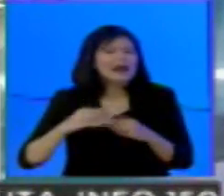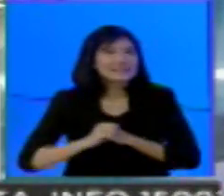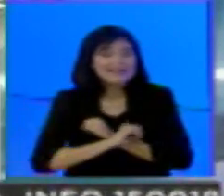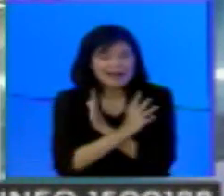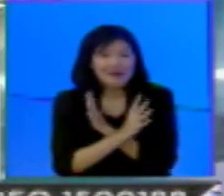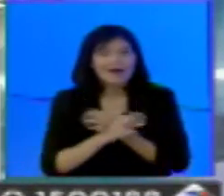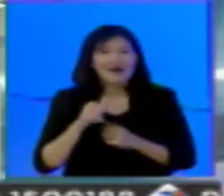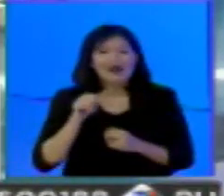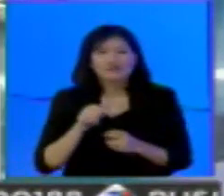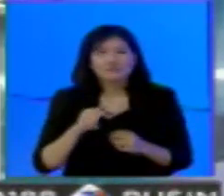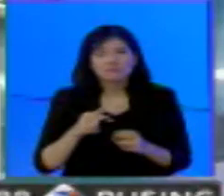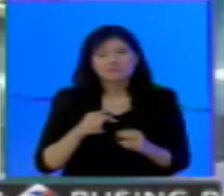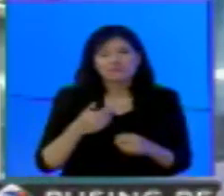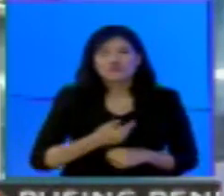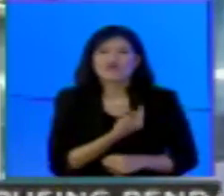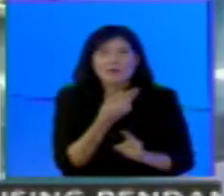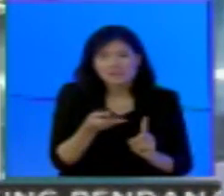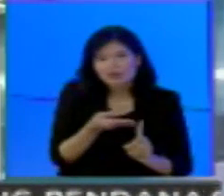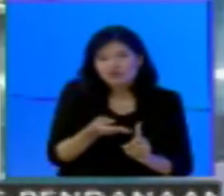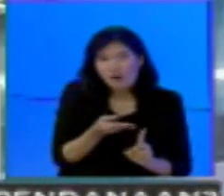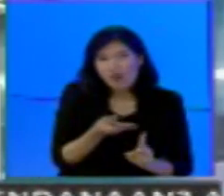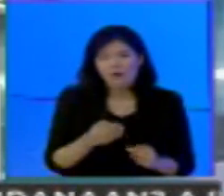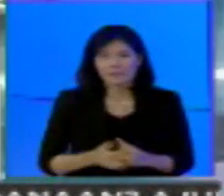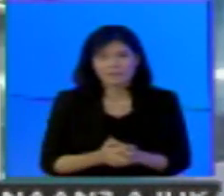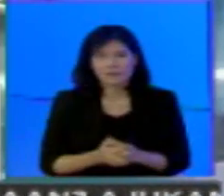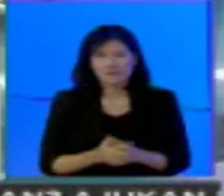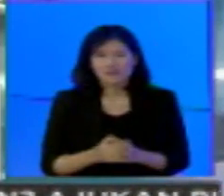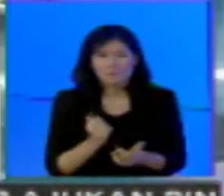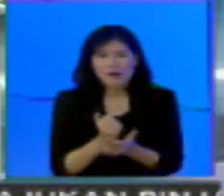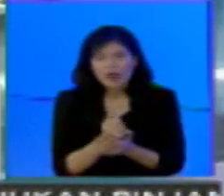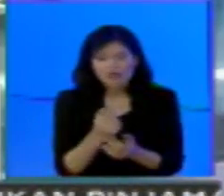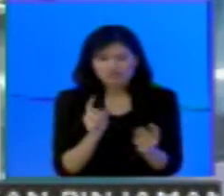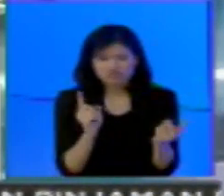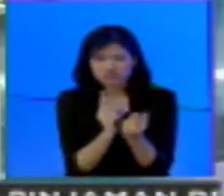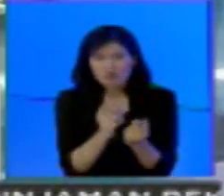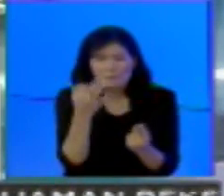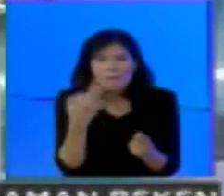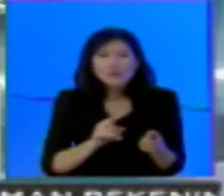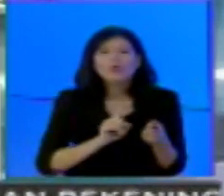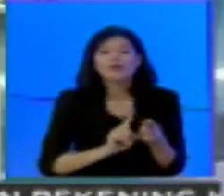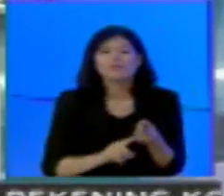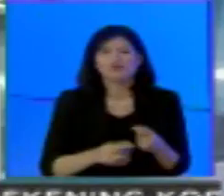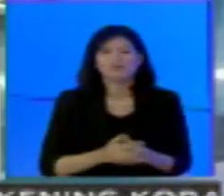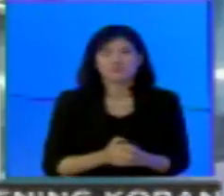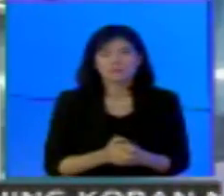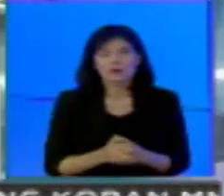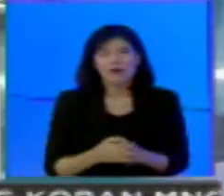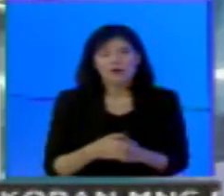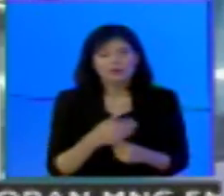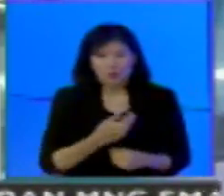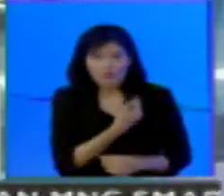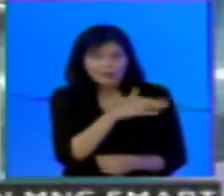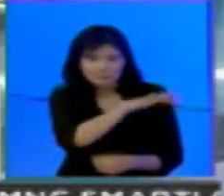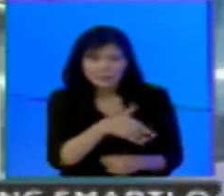korban kekerasan seksual seorang remaja pria yang baru dikenalnya di media sosial. Modusnya, pelaku mengajak korban bertemu dan